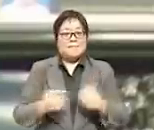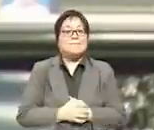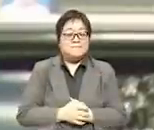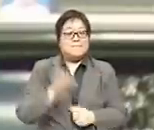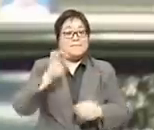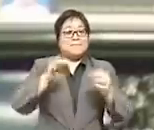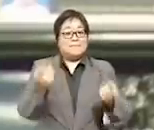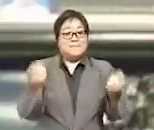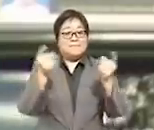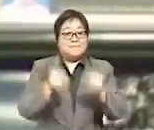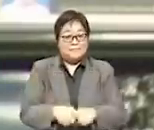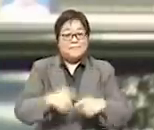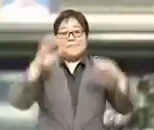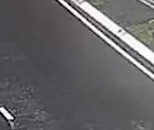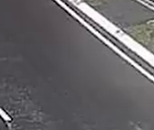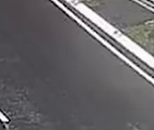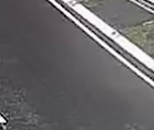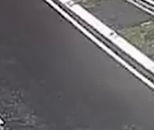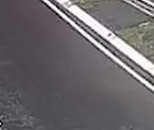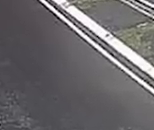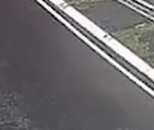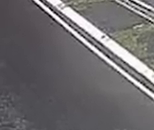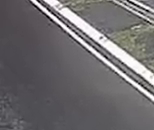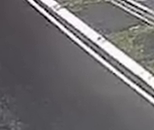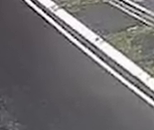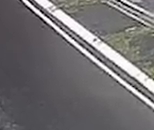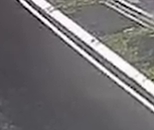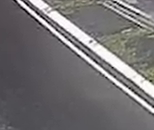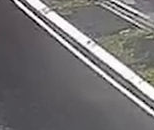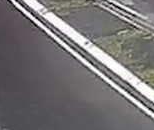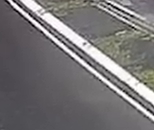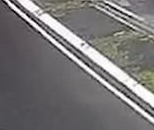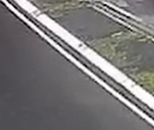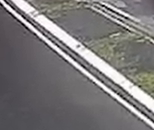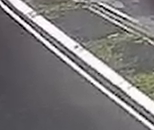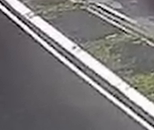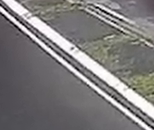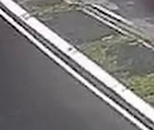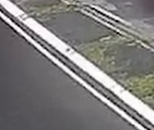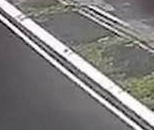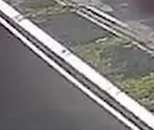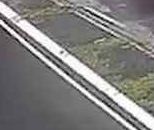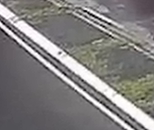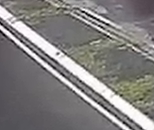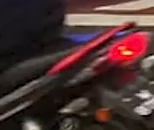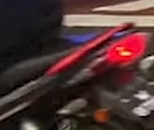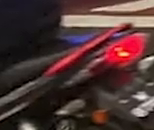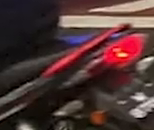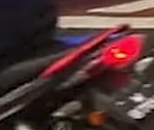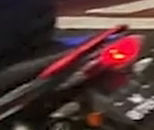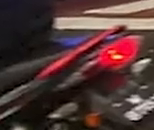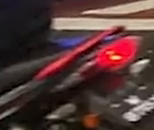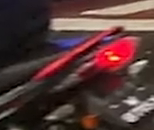ikan kalau berlaku hujan luar biasa kita dapat alirkan air stomata ke sungai tapi yang yang mau make up